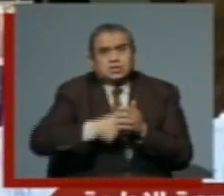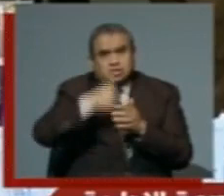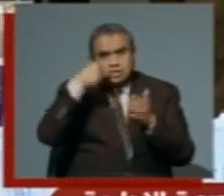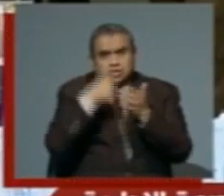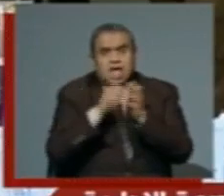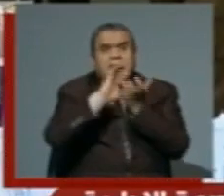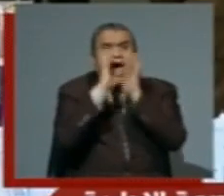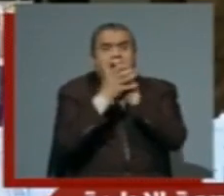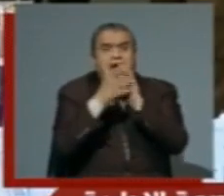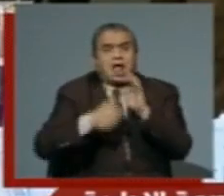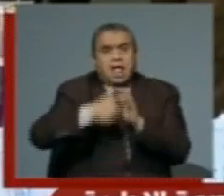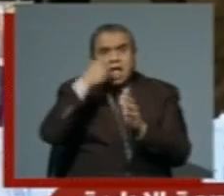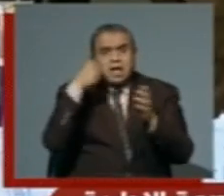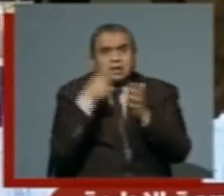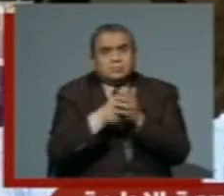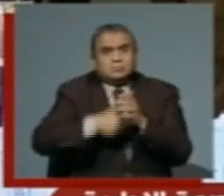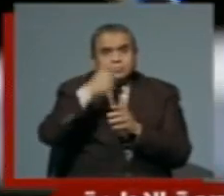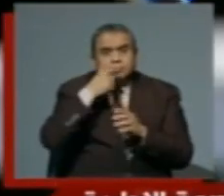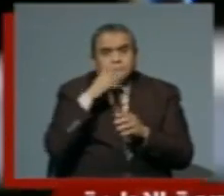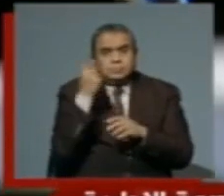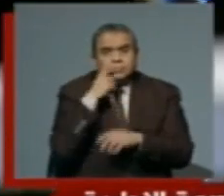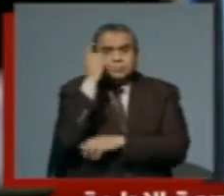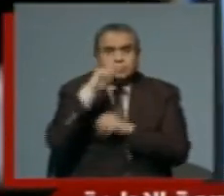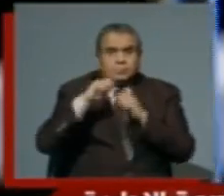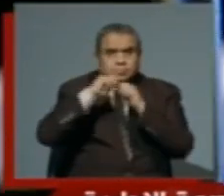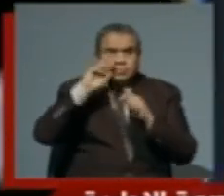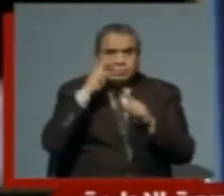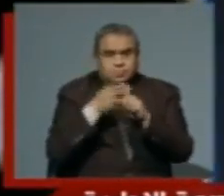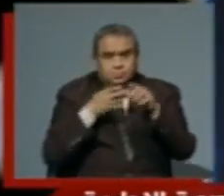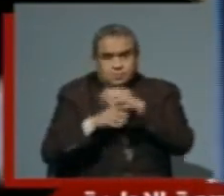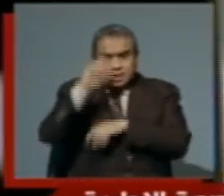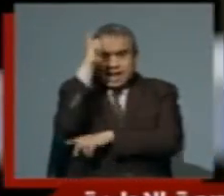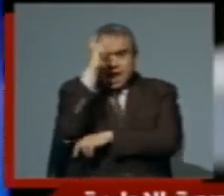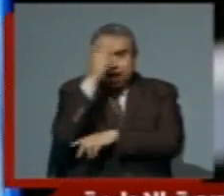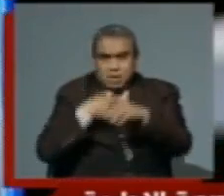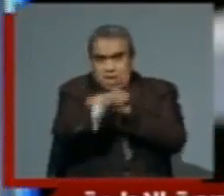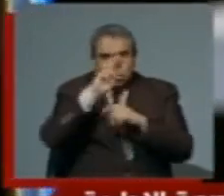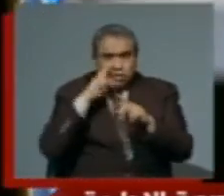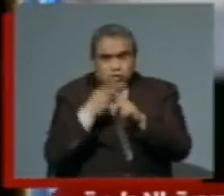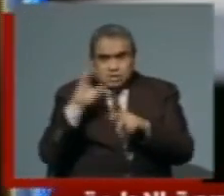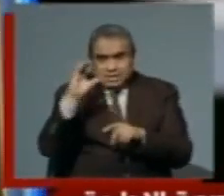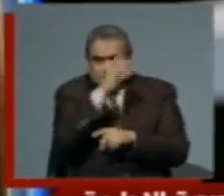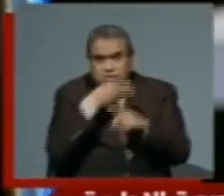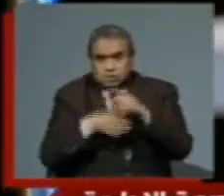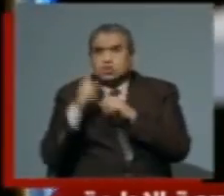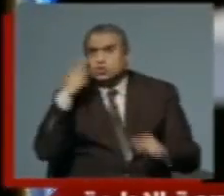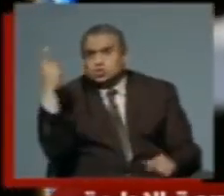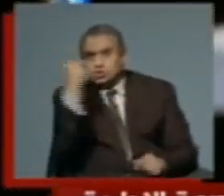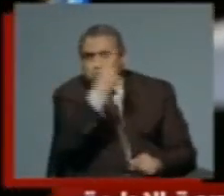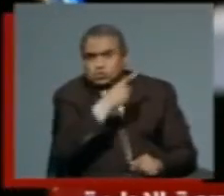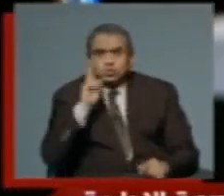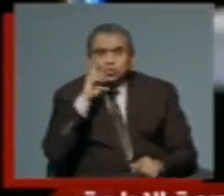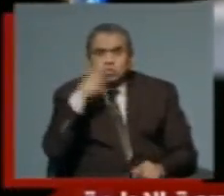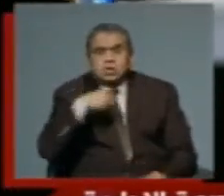الاولاني يا فندم ان شاء الله هتشرف المسجد تتفقدها 22